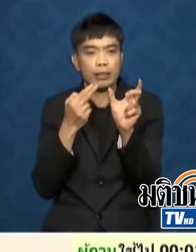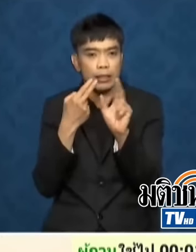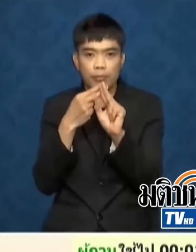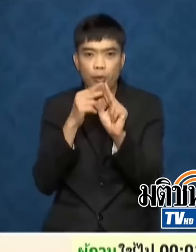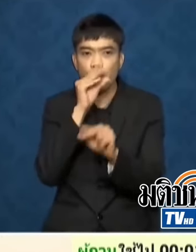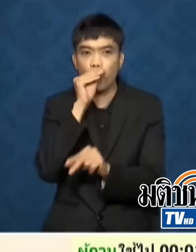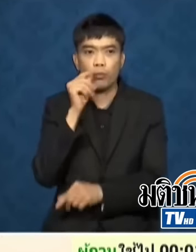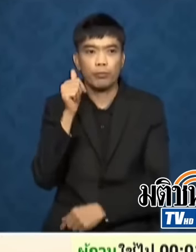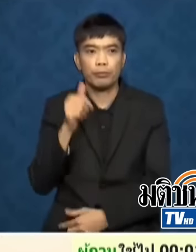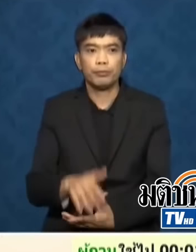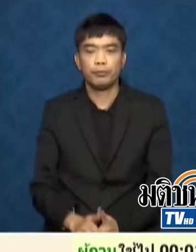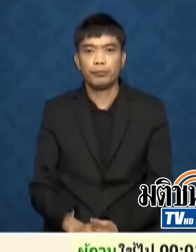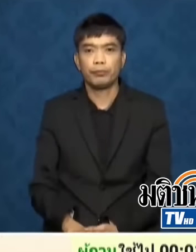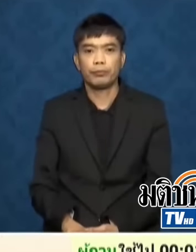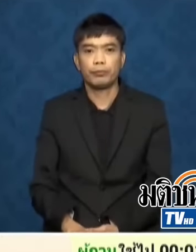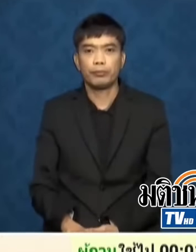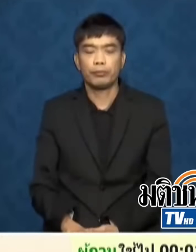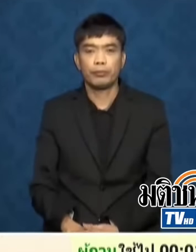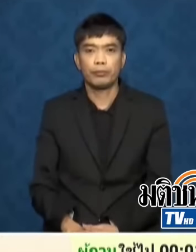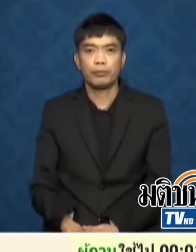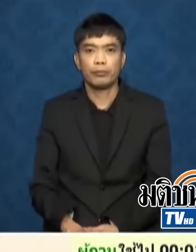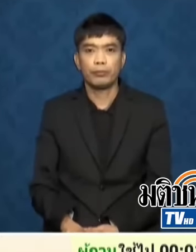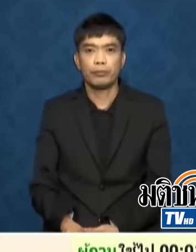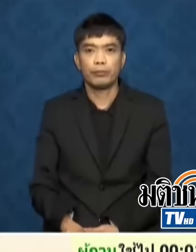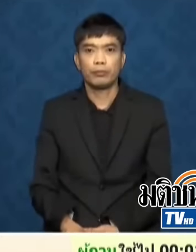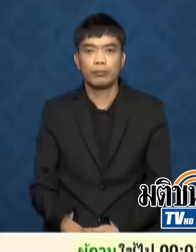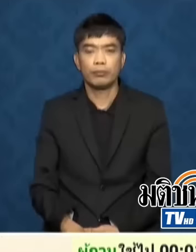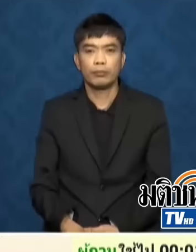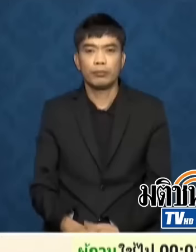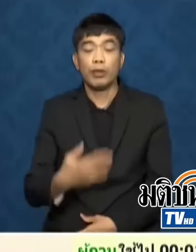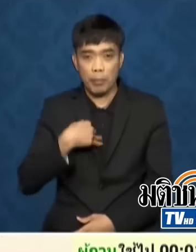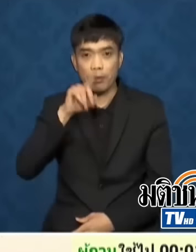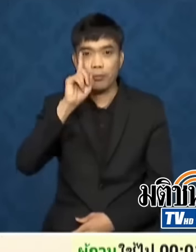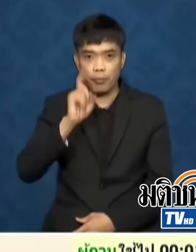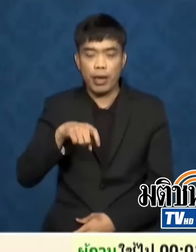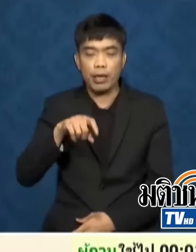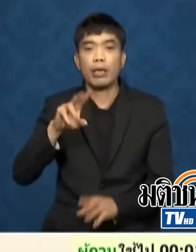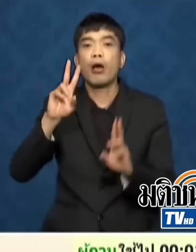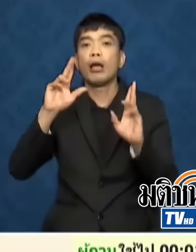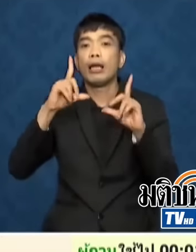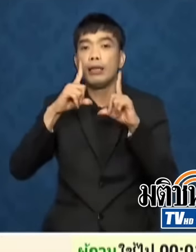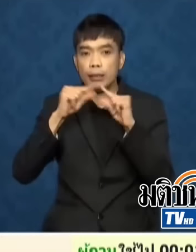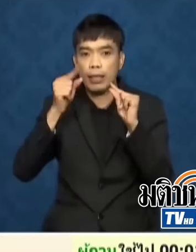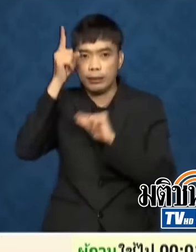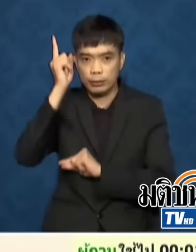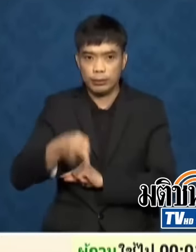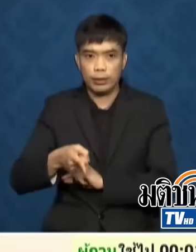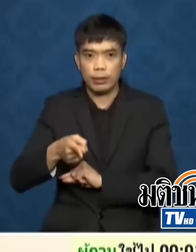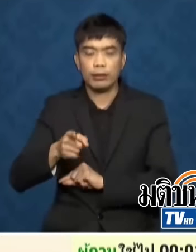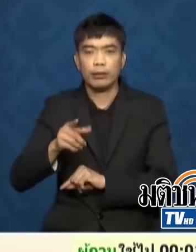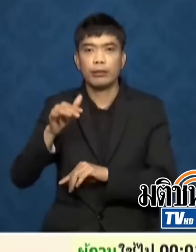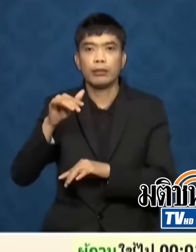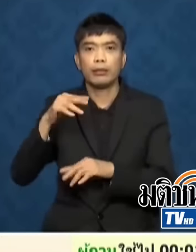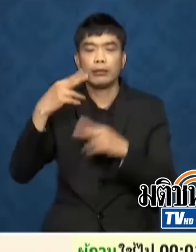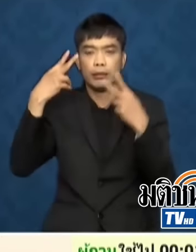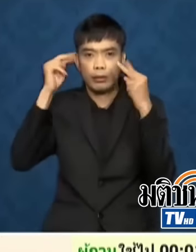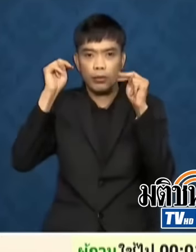ครับ คือยังไม่ทันเสียหายเลยนะฮะเป็นข้อเท็จจริงว่าท่านอดีตนายกรัฐมนตรีเนี่ยไปพักรักษาตัวที่ชั้น